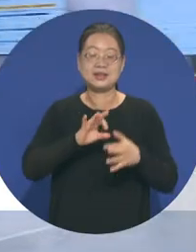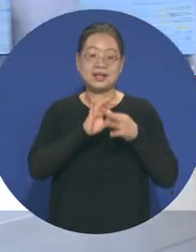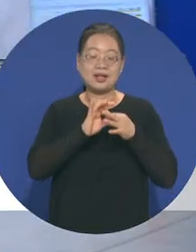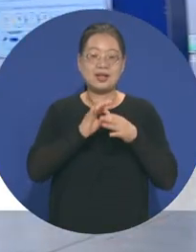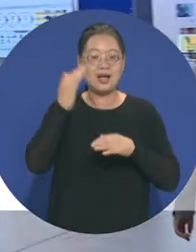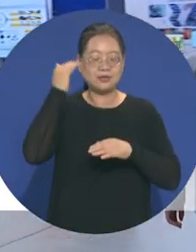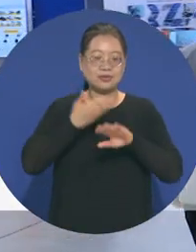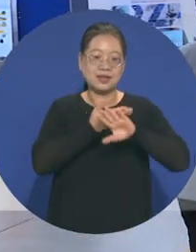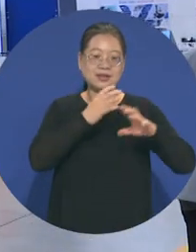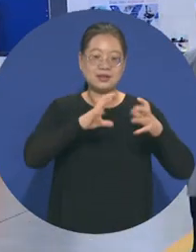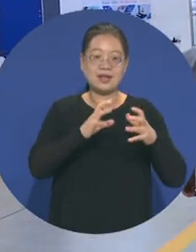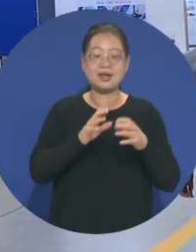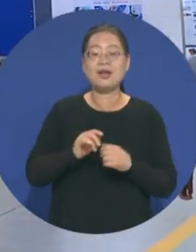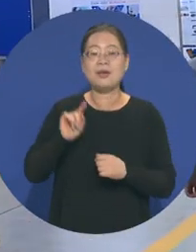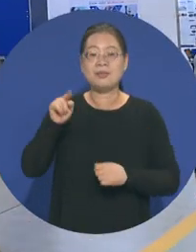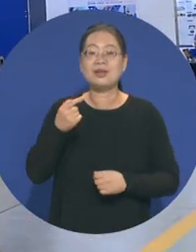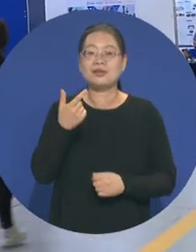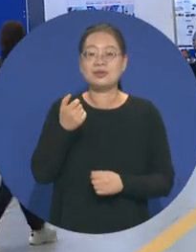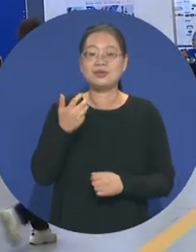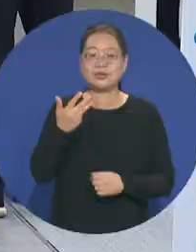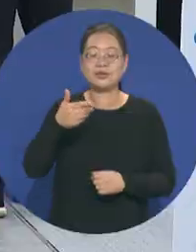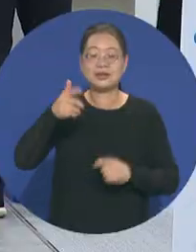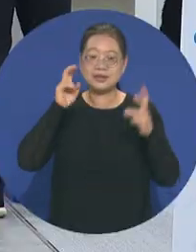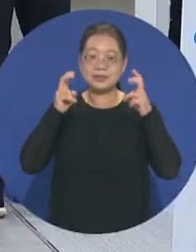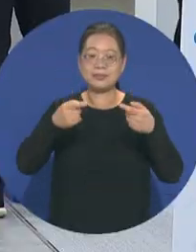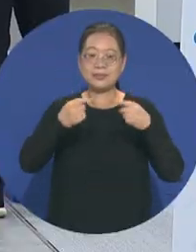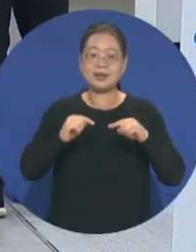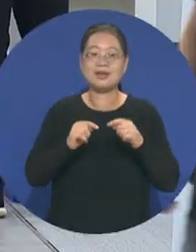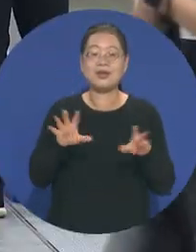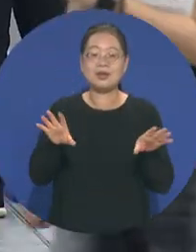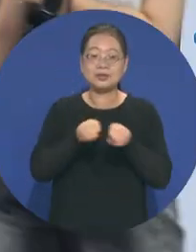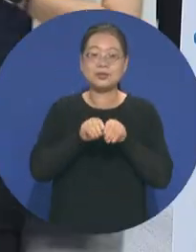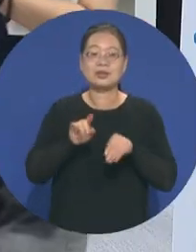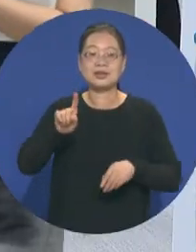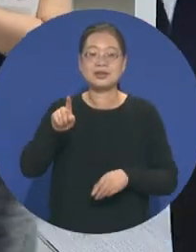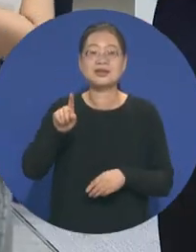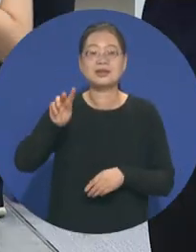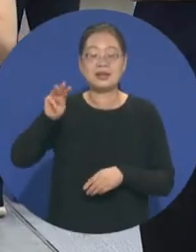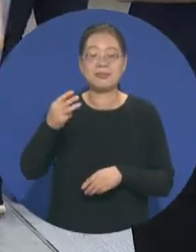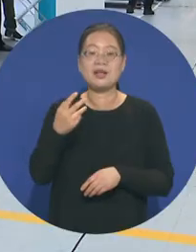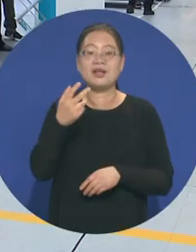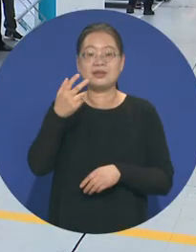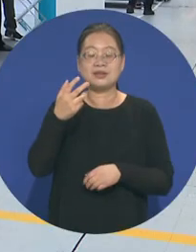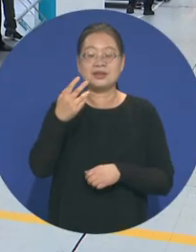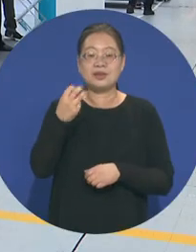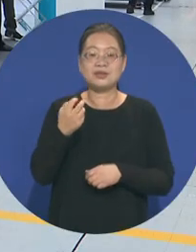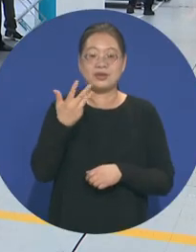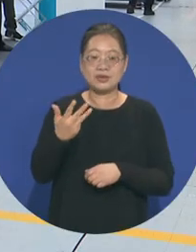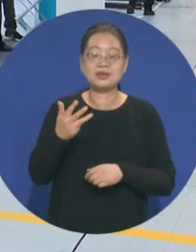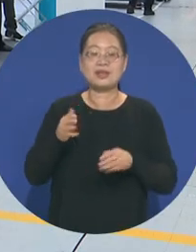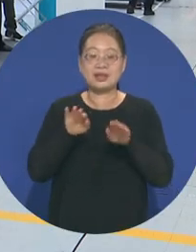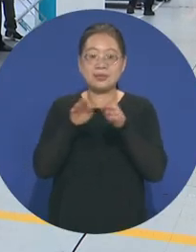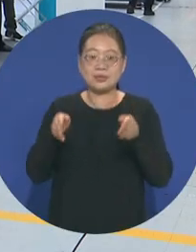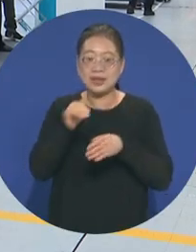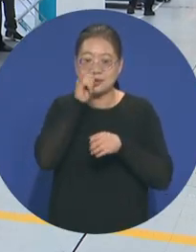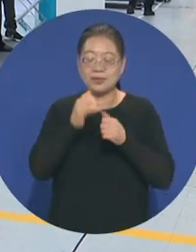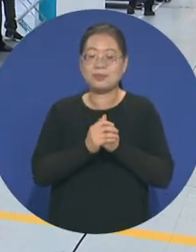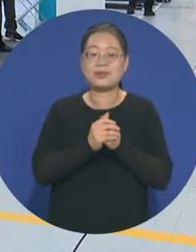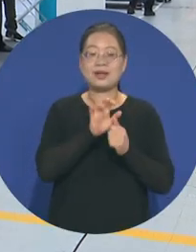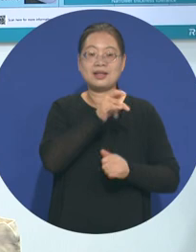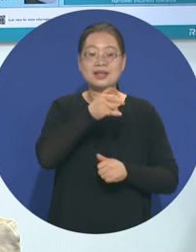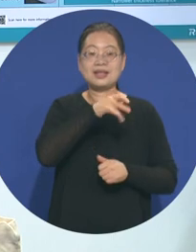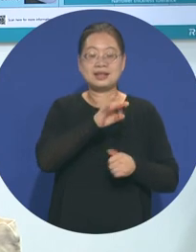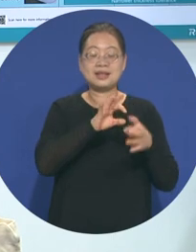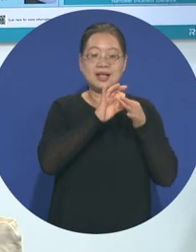국내외 168개 기업이 참가해 총 328개 부스를 운영하며 패키징과 테스트 공정 장비,